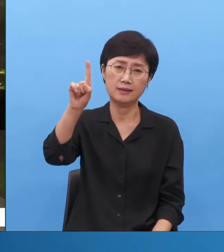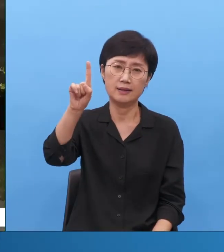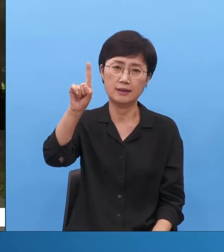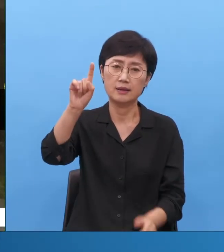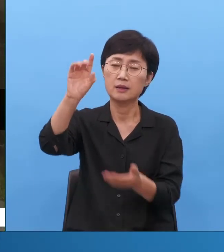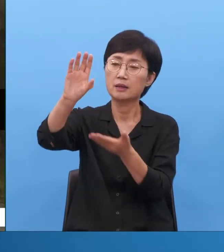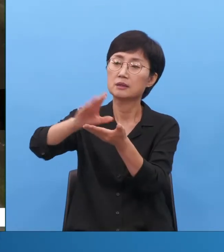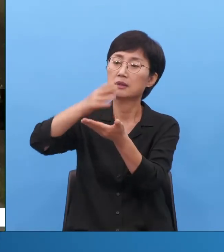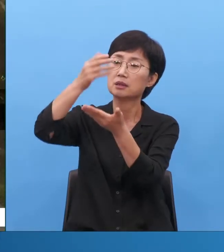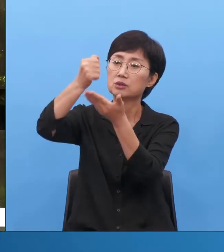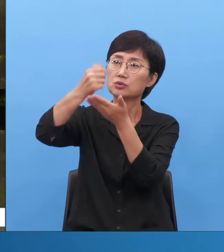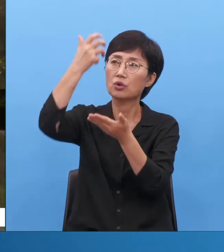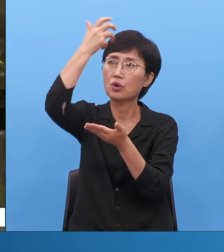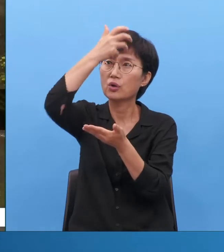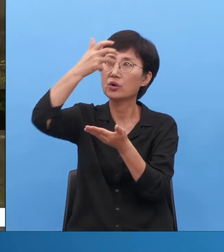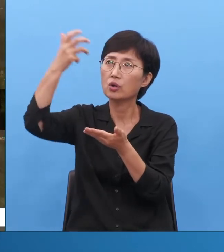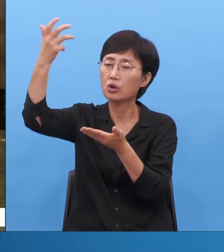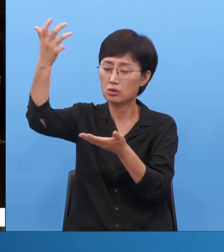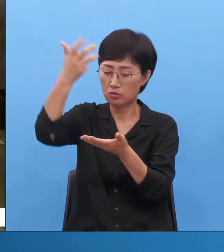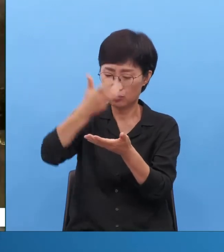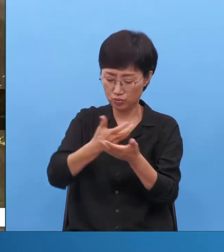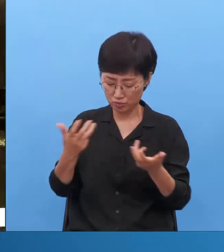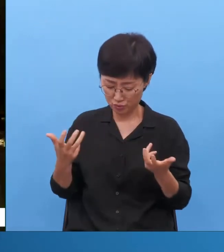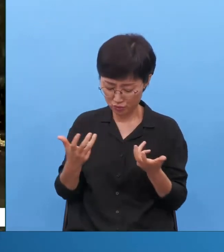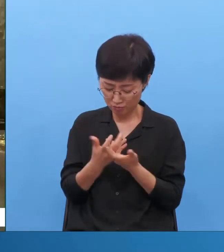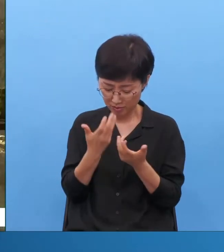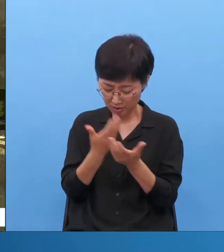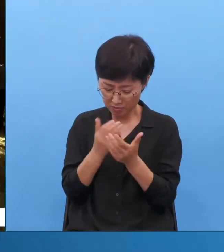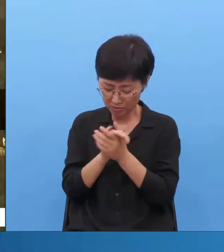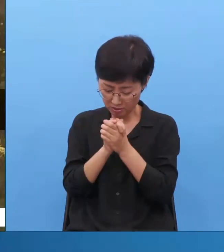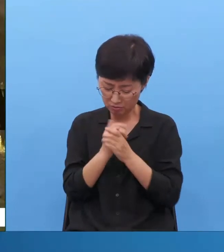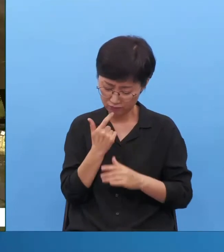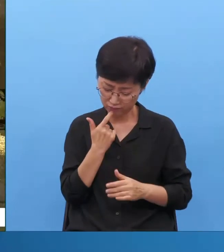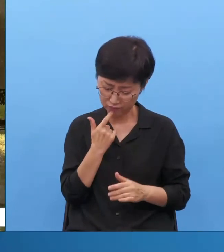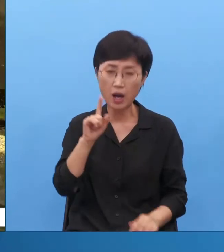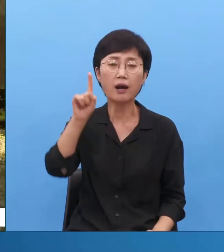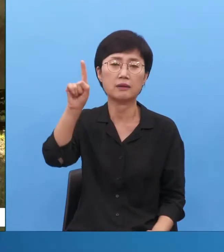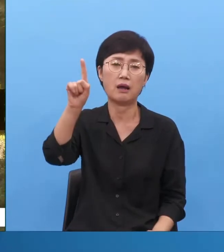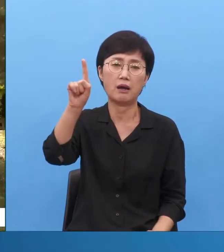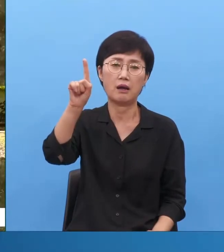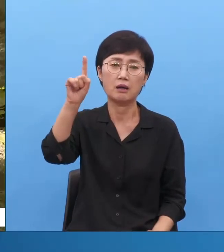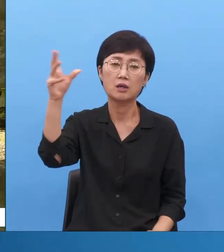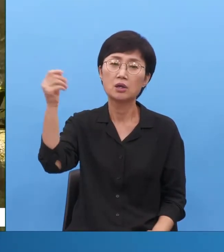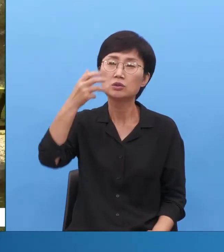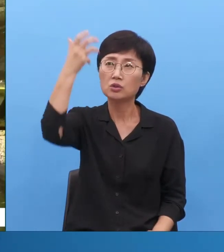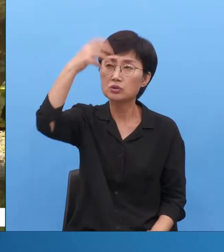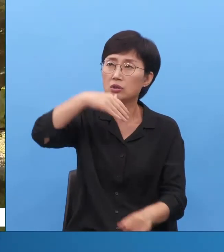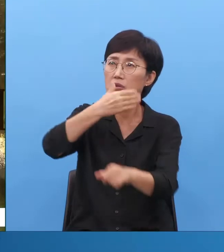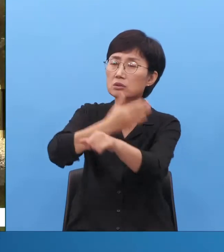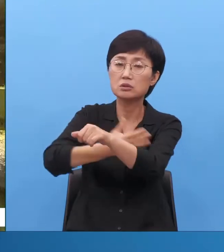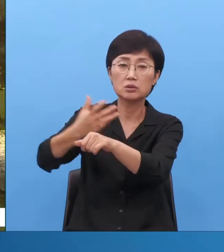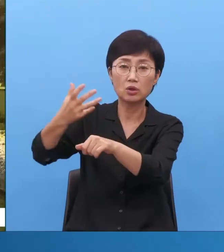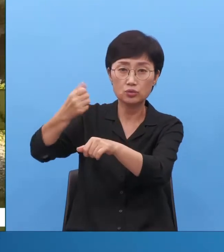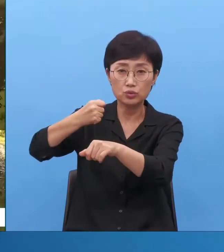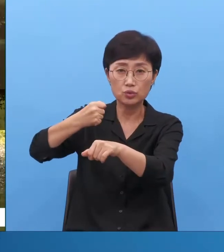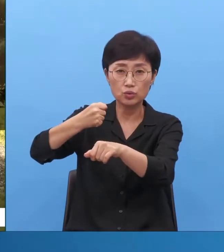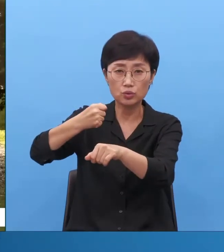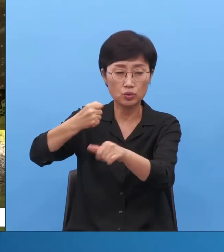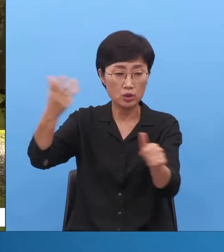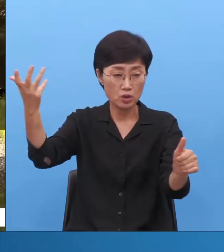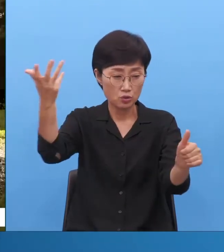그리스도의 성령으로 나에게 충만케 하옵소서. 그리스도의 성령의 능력으로 저